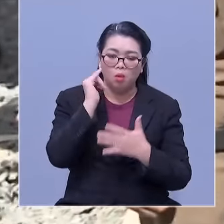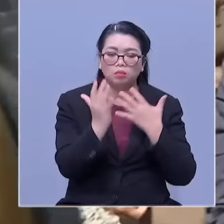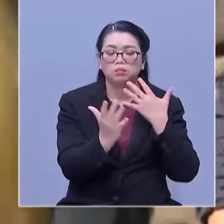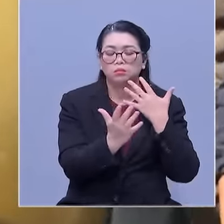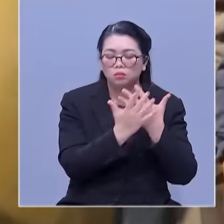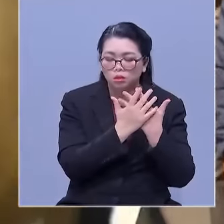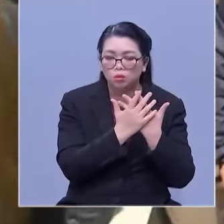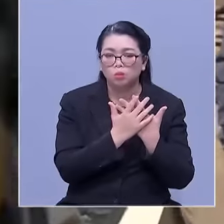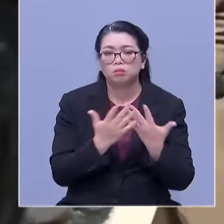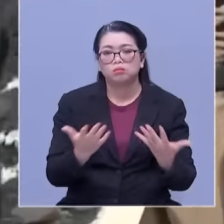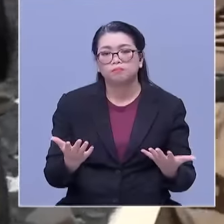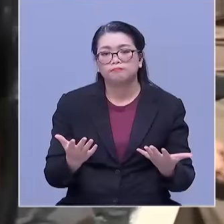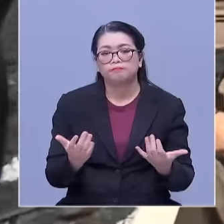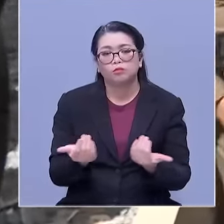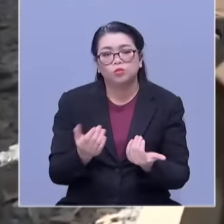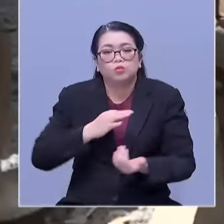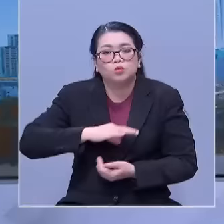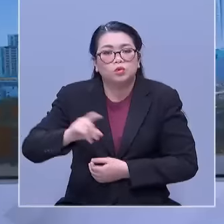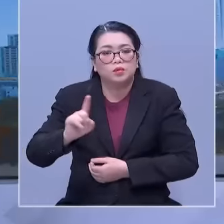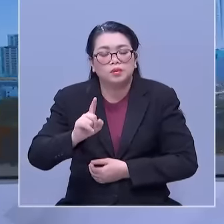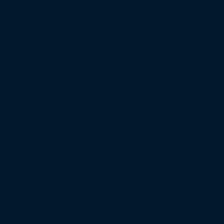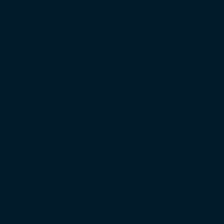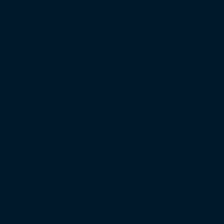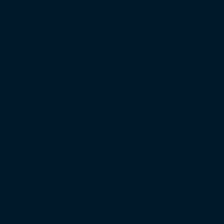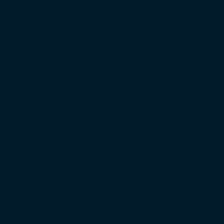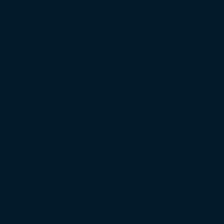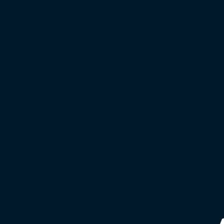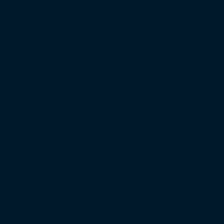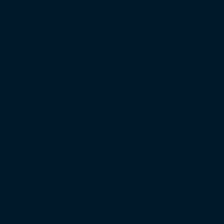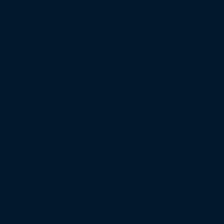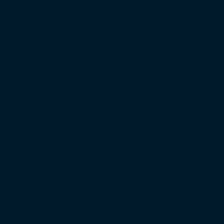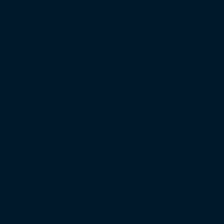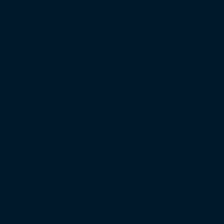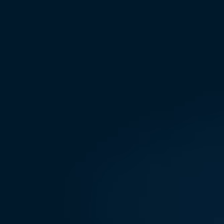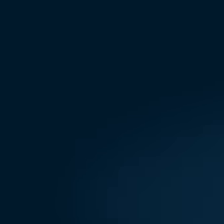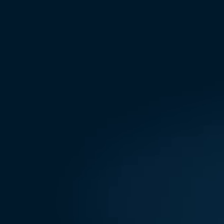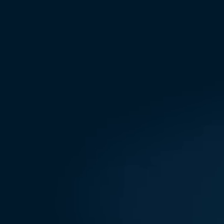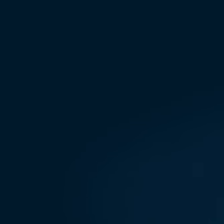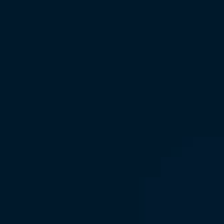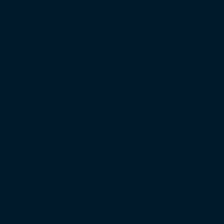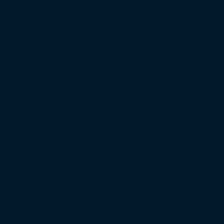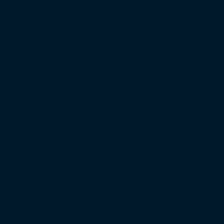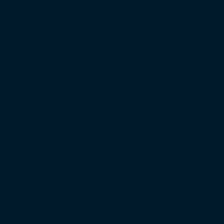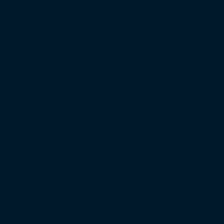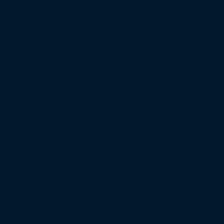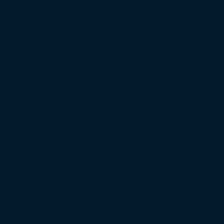กนะคะน่าเห็นใจจริงๆ